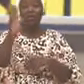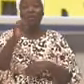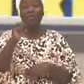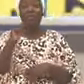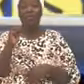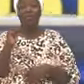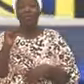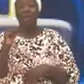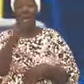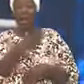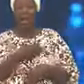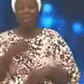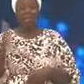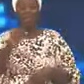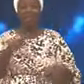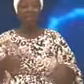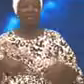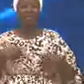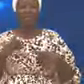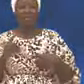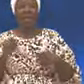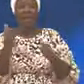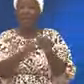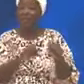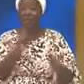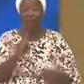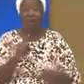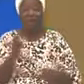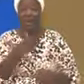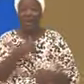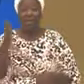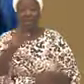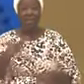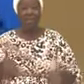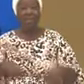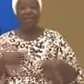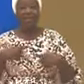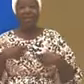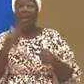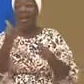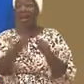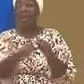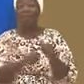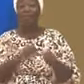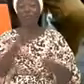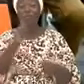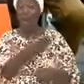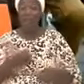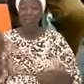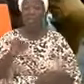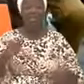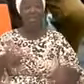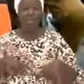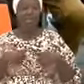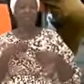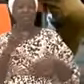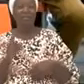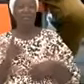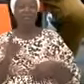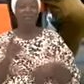reprirent vie chacun ait repris vie je tousse repris vie